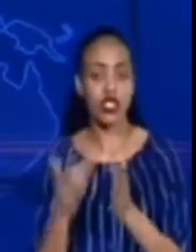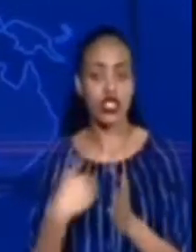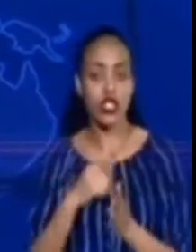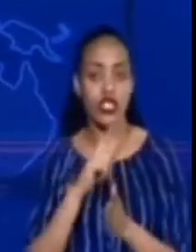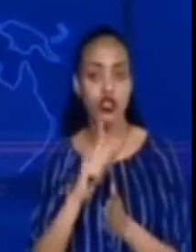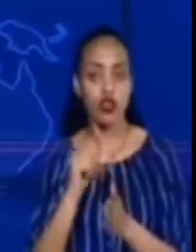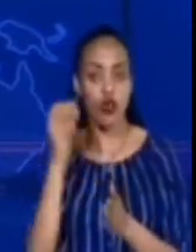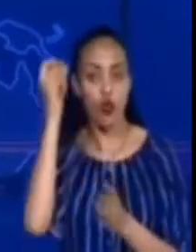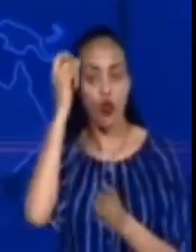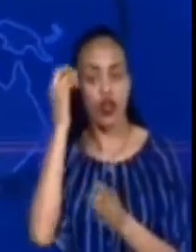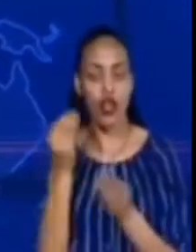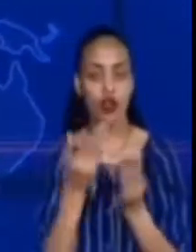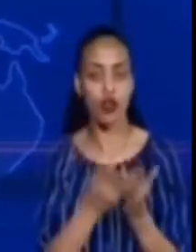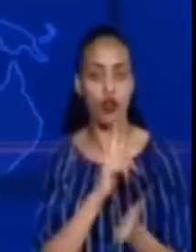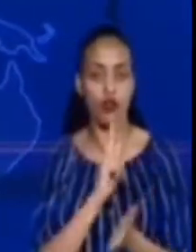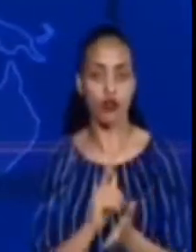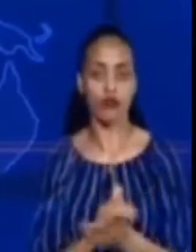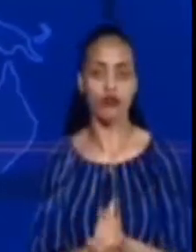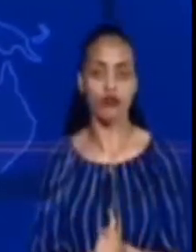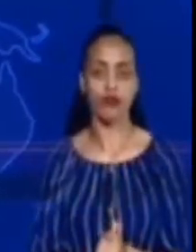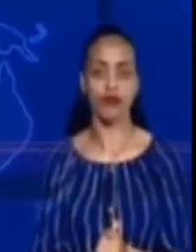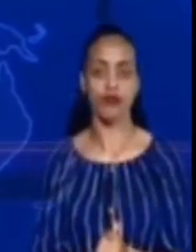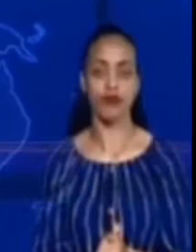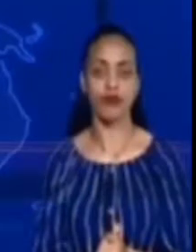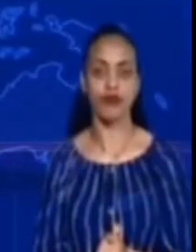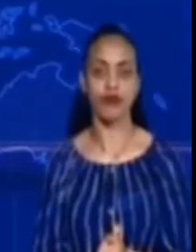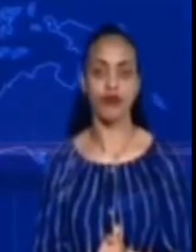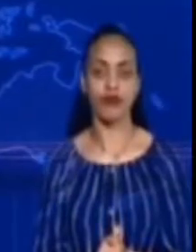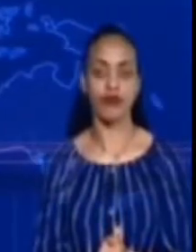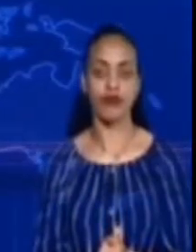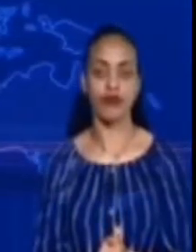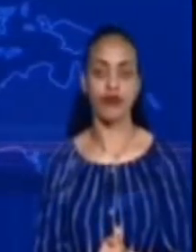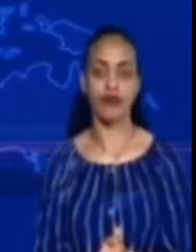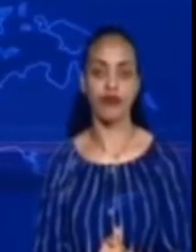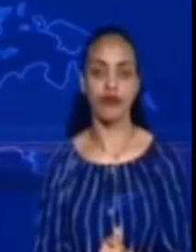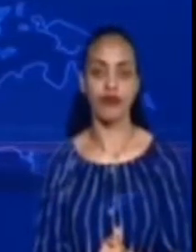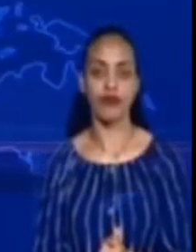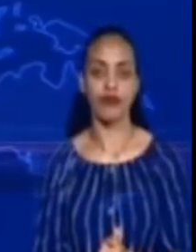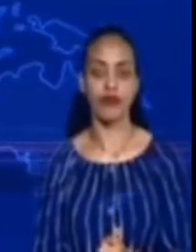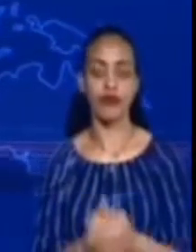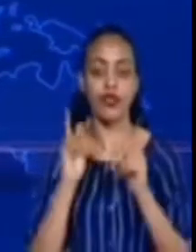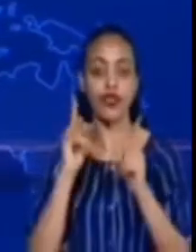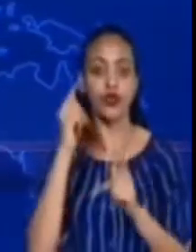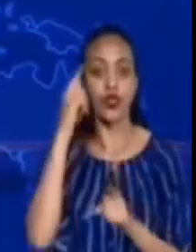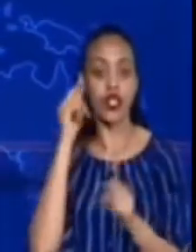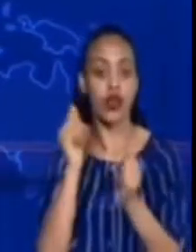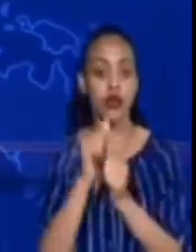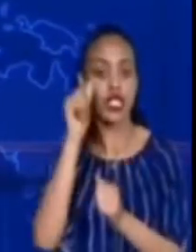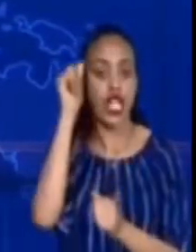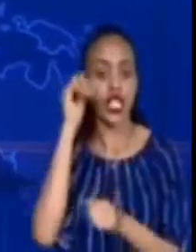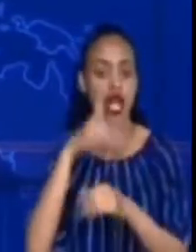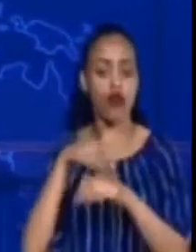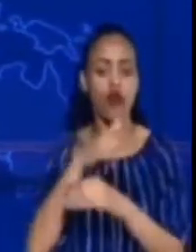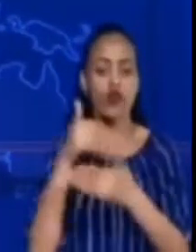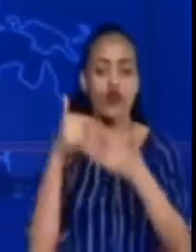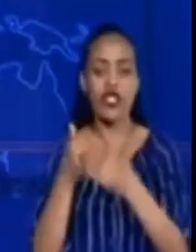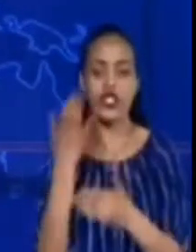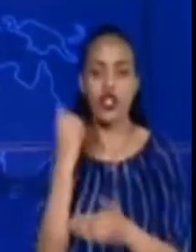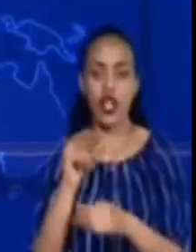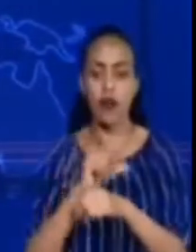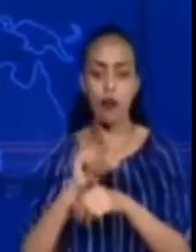በእነዚያ አማካኝነት የገባው የኢትዮጵያ ነገዶች በዚያ አማካኝነት ነው ነገደ ካም ነገደ ምናምን